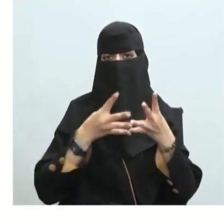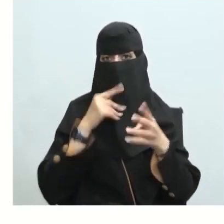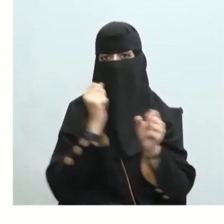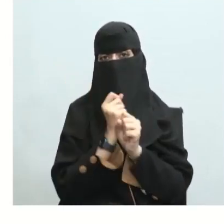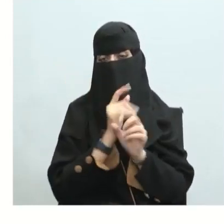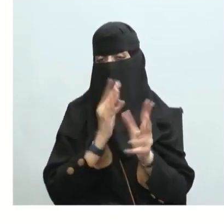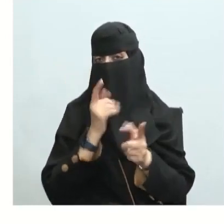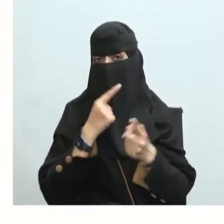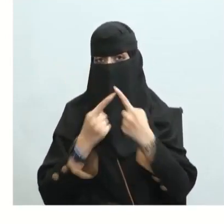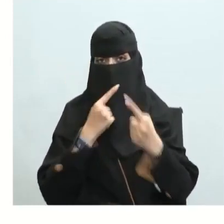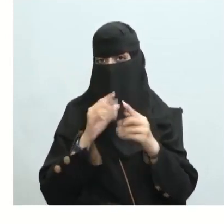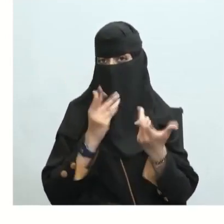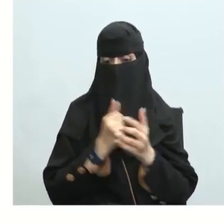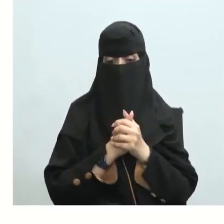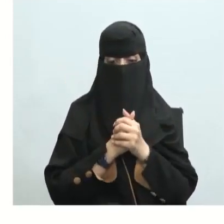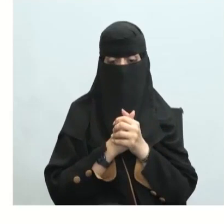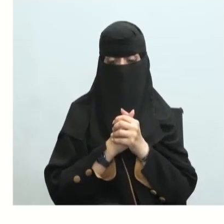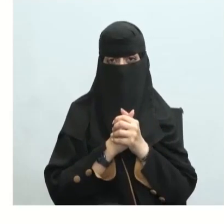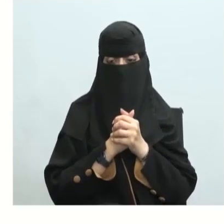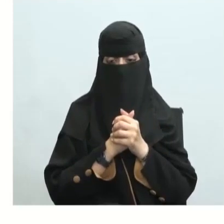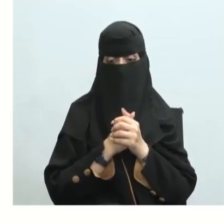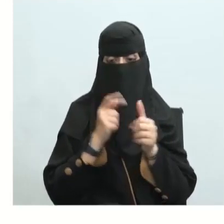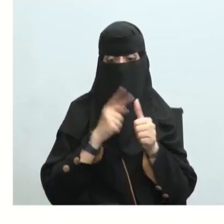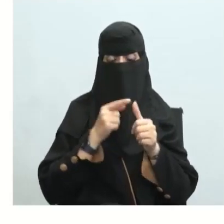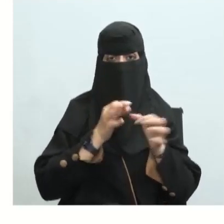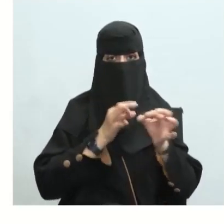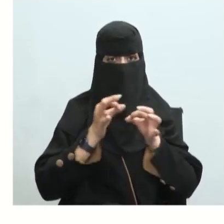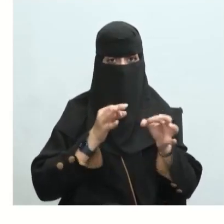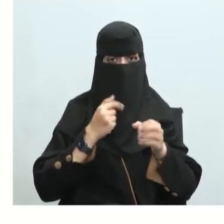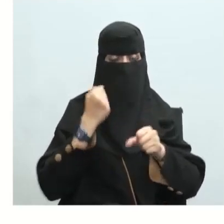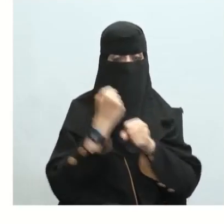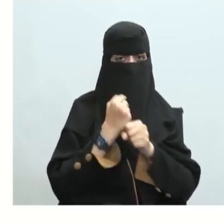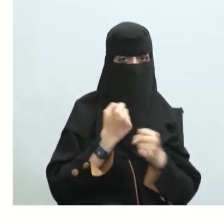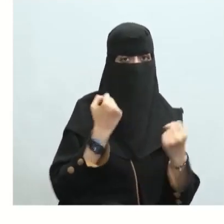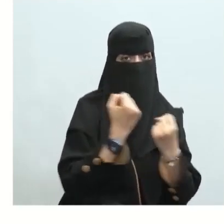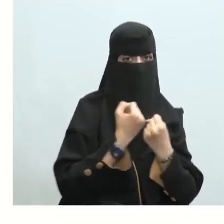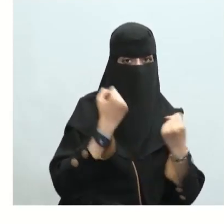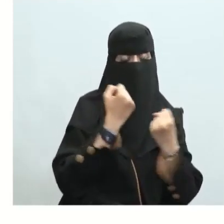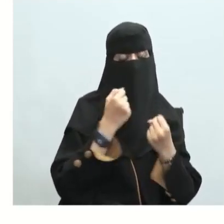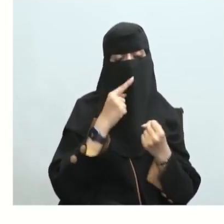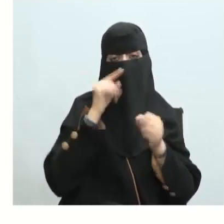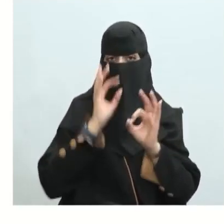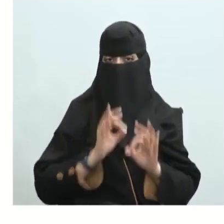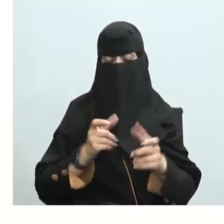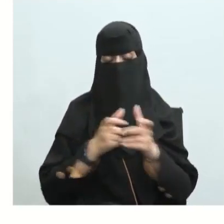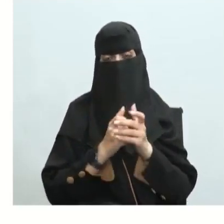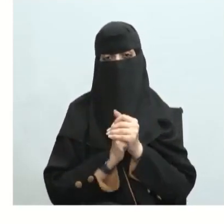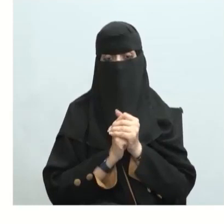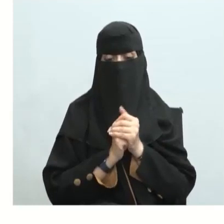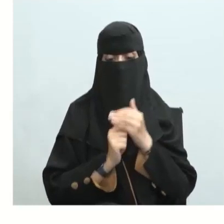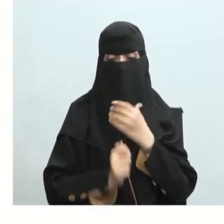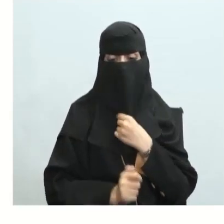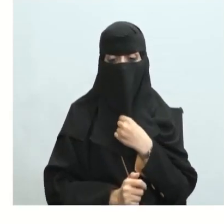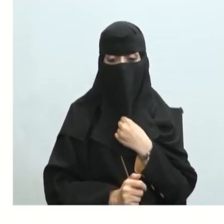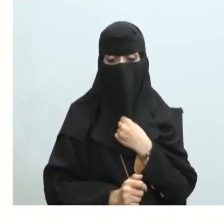الجدول الذي نوقش في هذا الاجتماع خطه عمل النشاط من هنا انك مقرر لجنه النشاط خطه